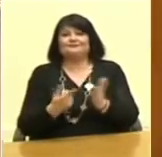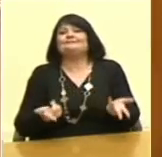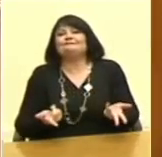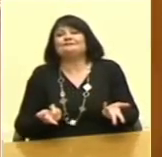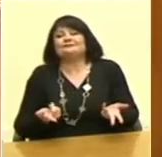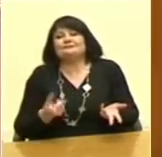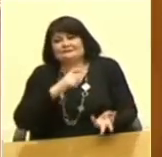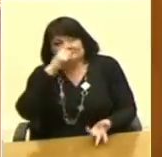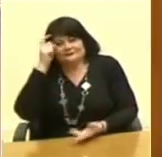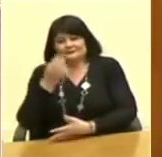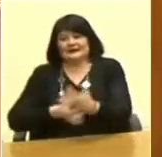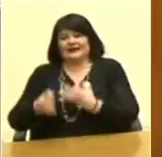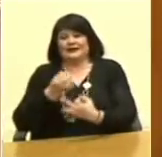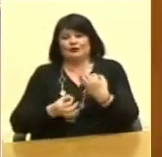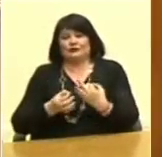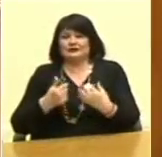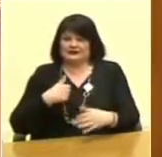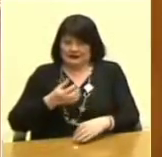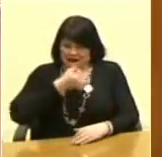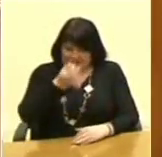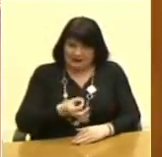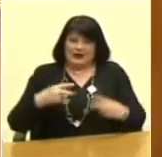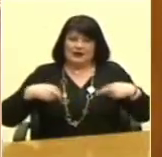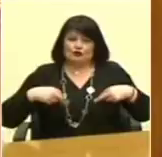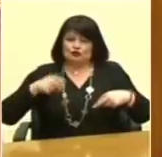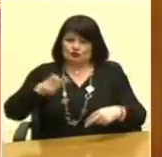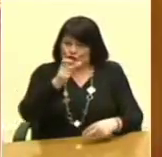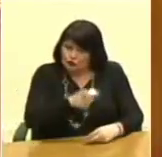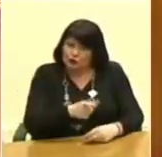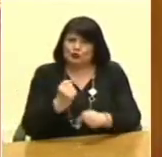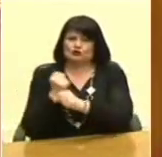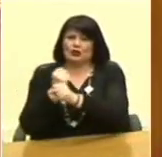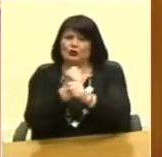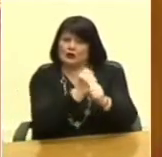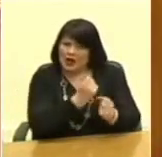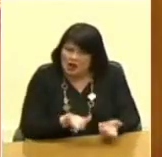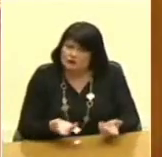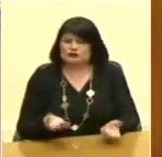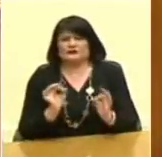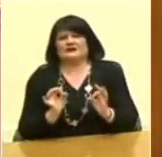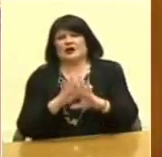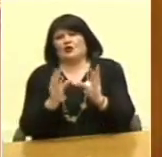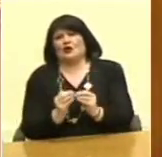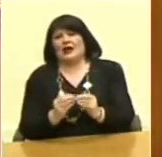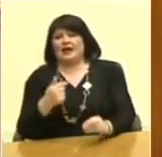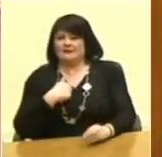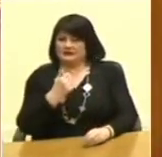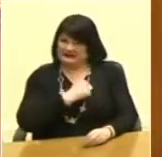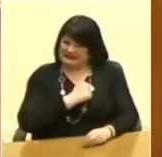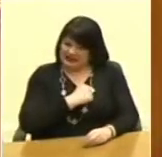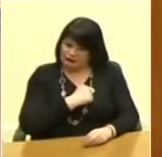μάχης. Και όπως είπα βεβαίως και για τους υπουργούς, για το έργο τους, για τα πάντα. Εμείς πιστεύουμε